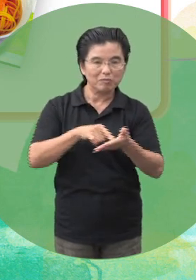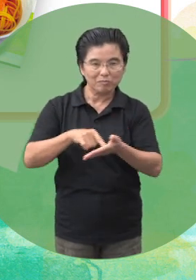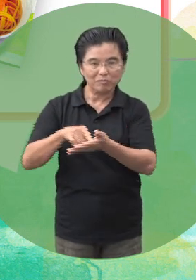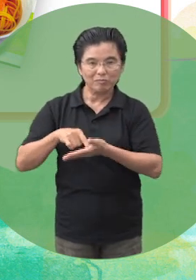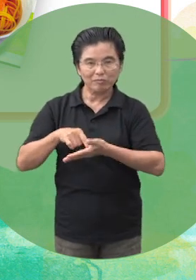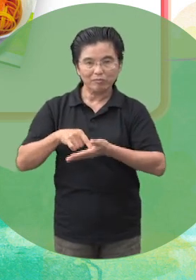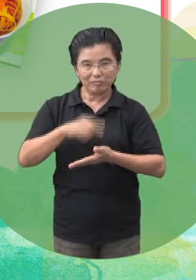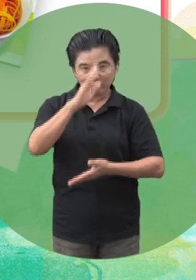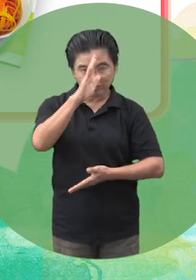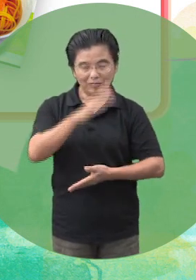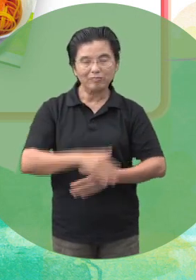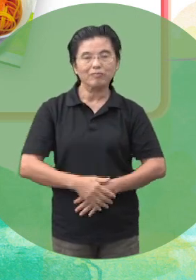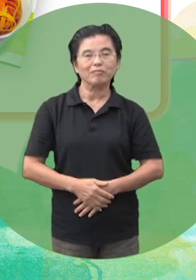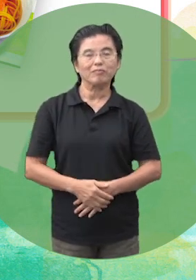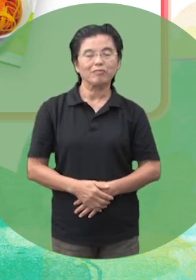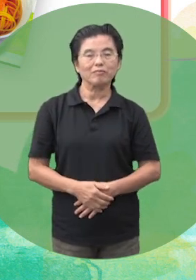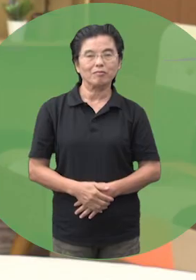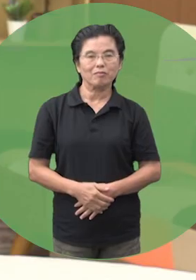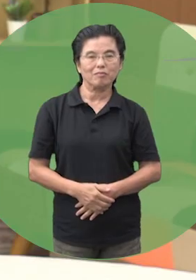ください。